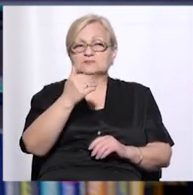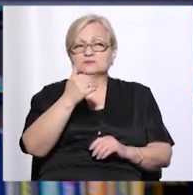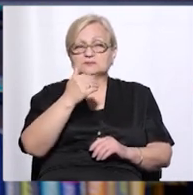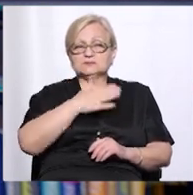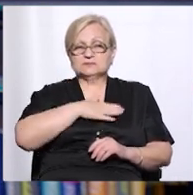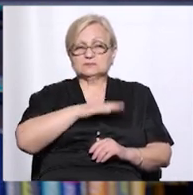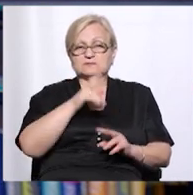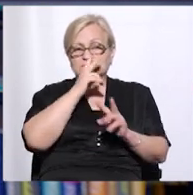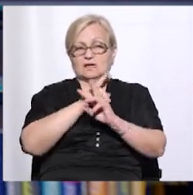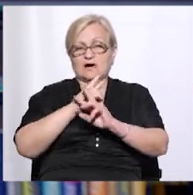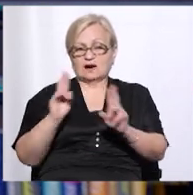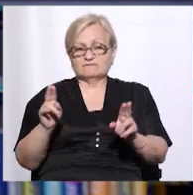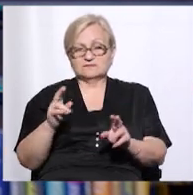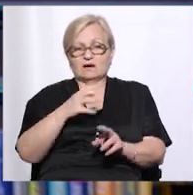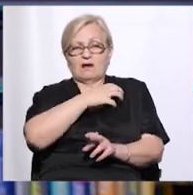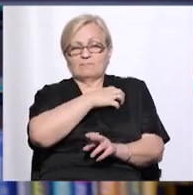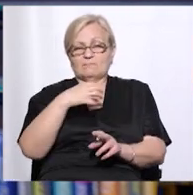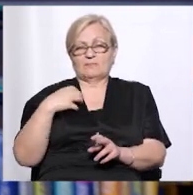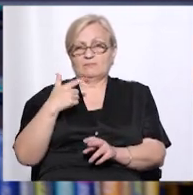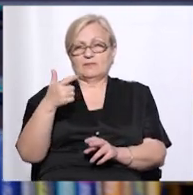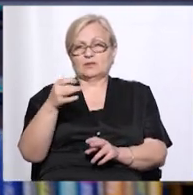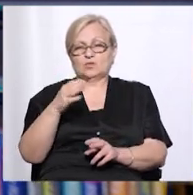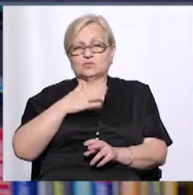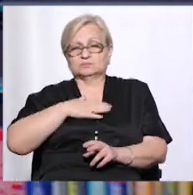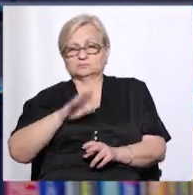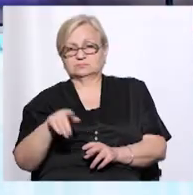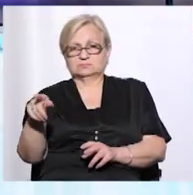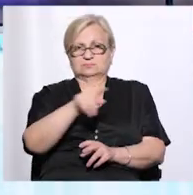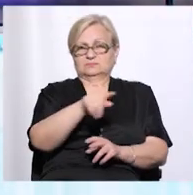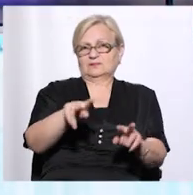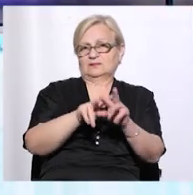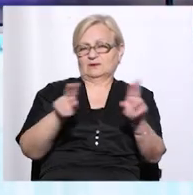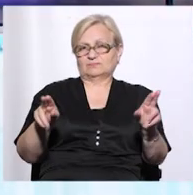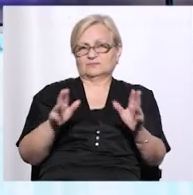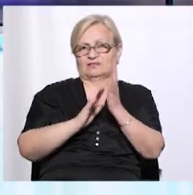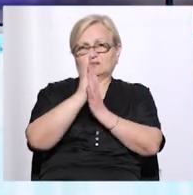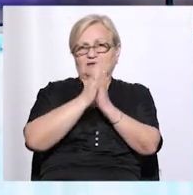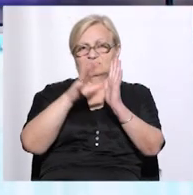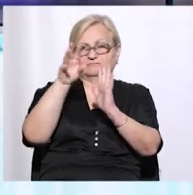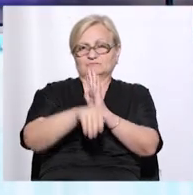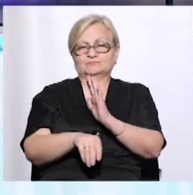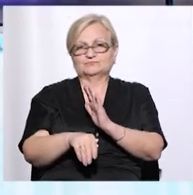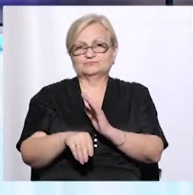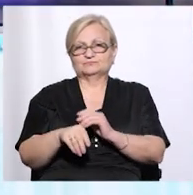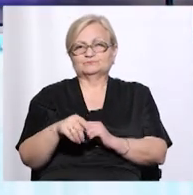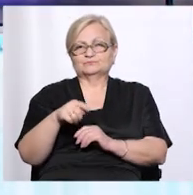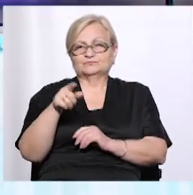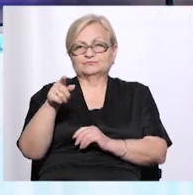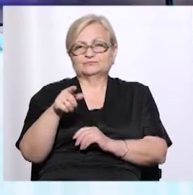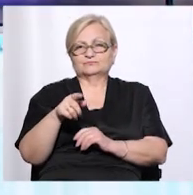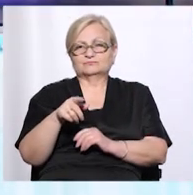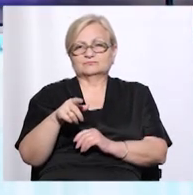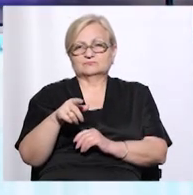ტყეში უთვისტომოდ სიკვდილს. და აი როდესაც რომანს კითხულობდა, მესაფლავე გაჭრის გიორგის საფლავს და იტყვის,